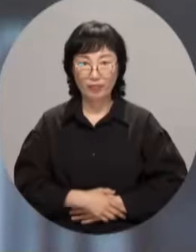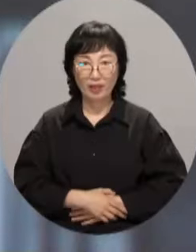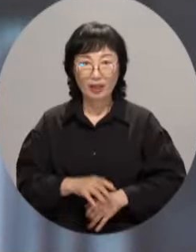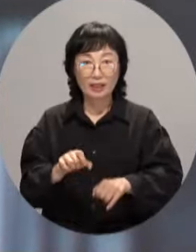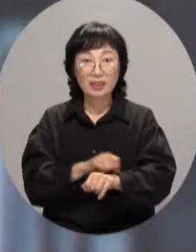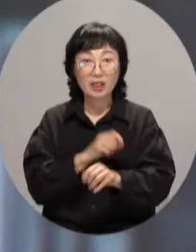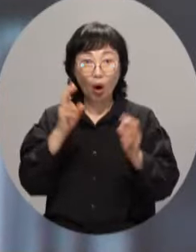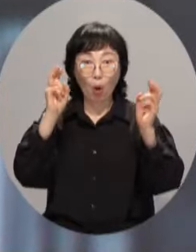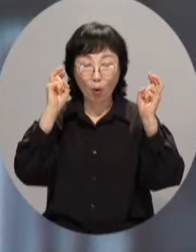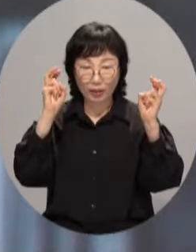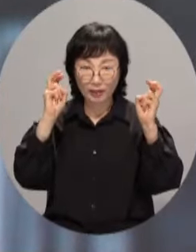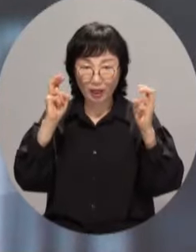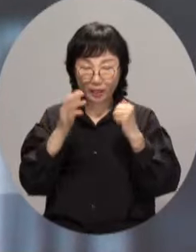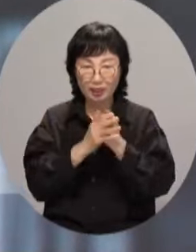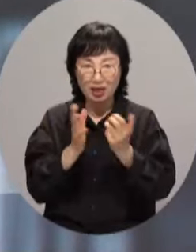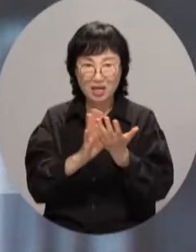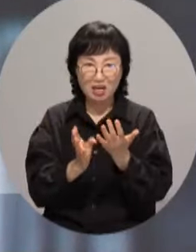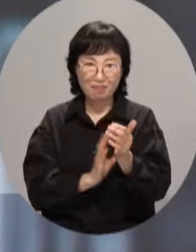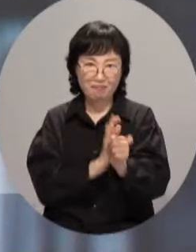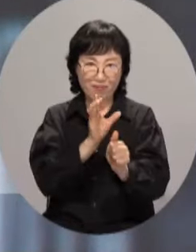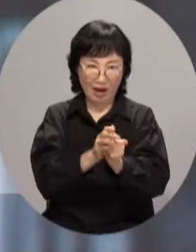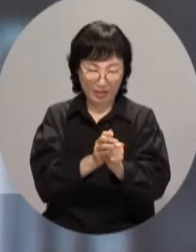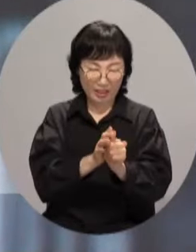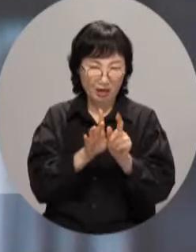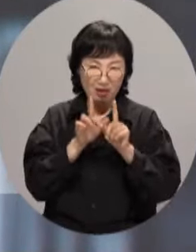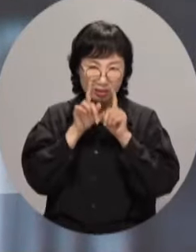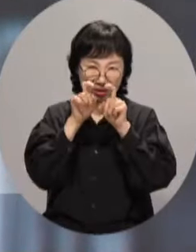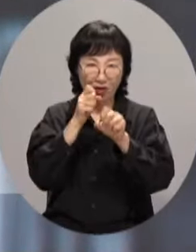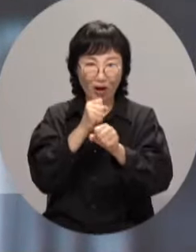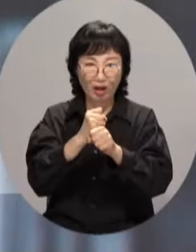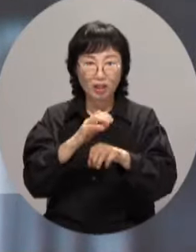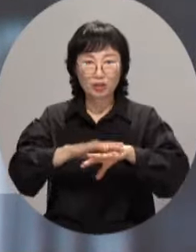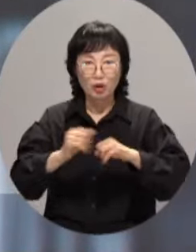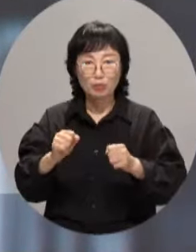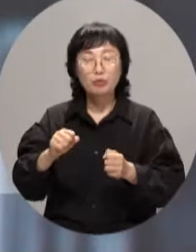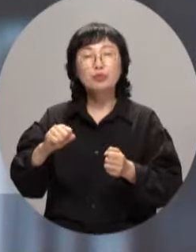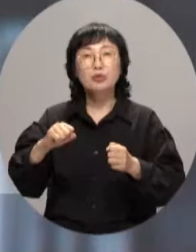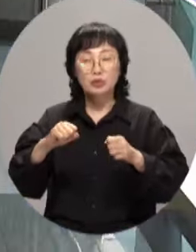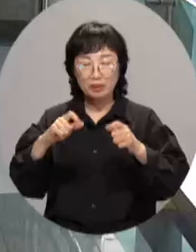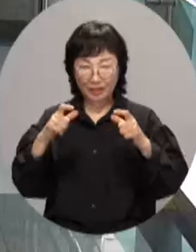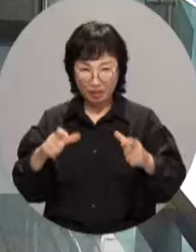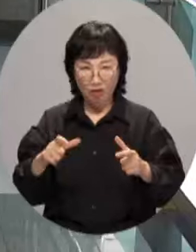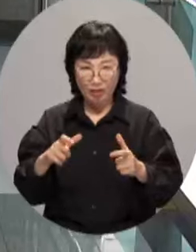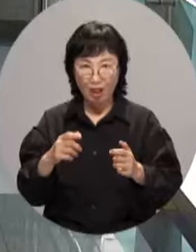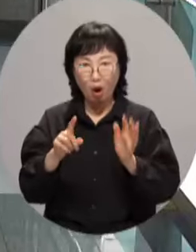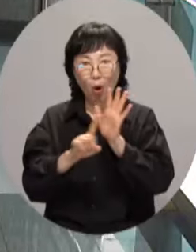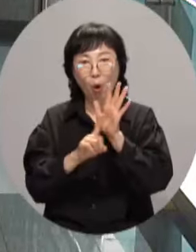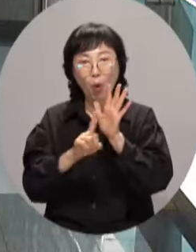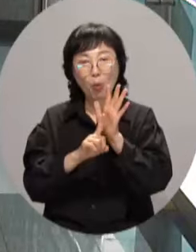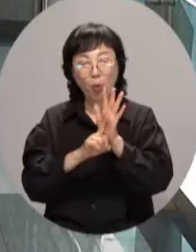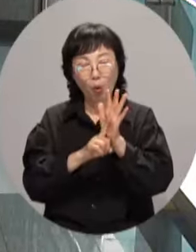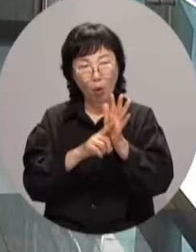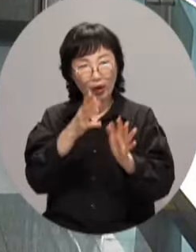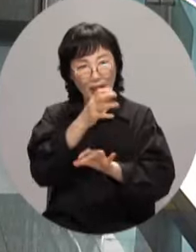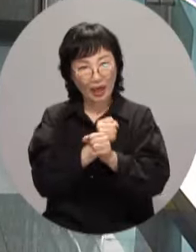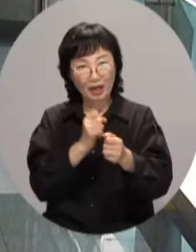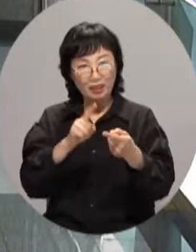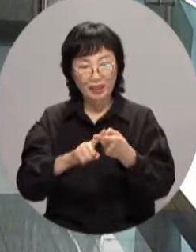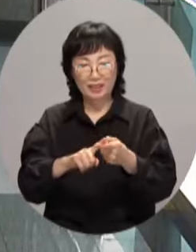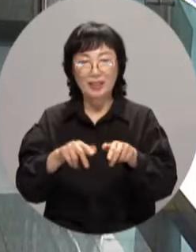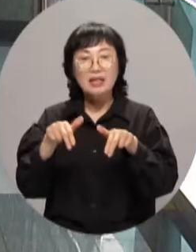특정 업체 일감 몰아주기 등의 의혹이 제기된 전북도의 홍보 계약을 실무 직원이 주도한 것으로